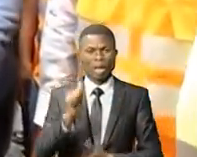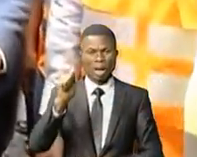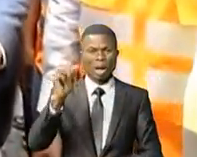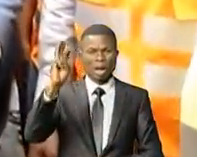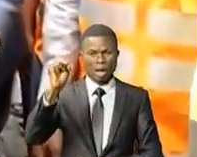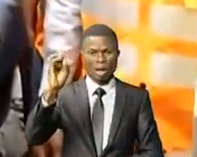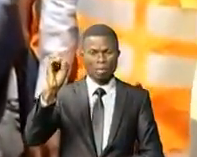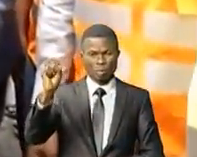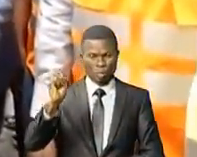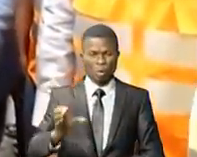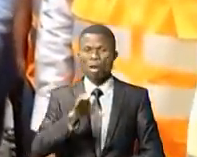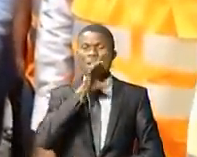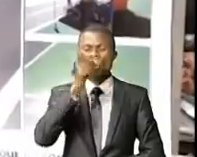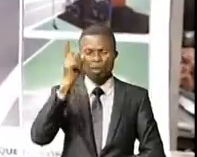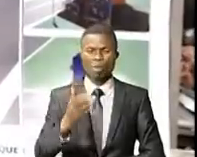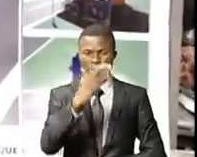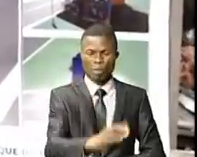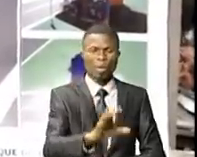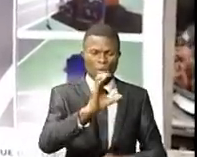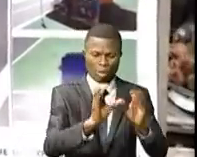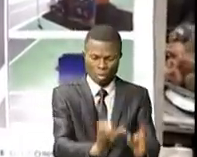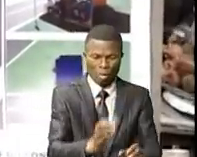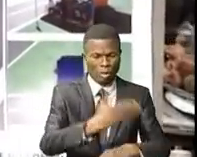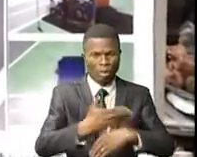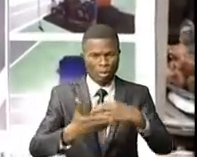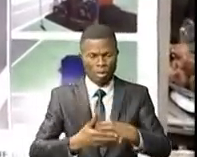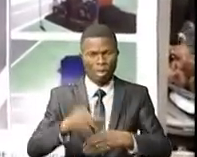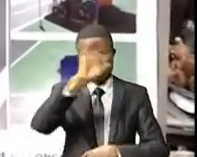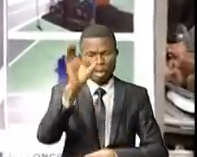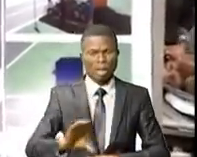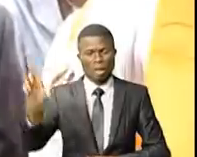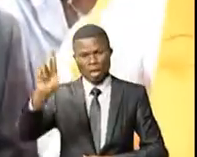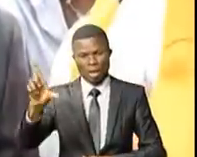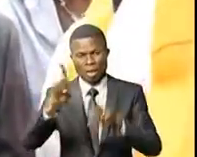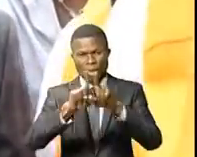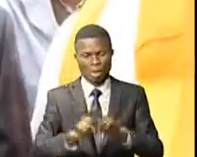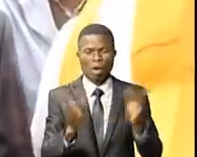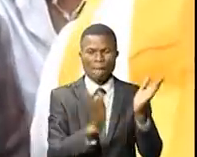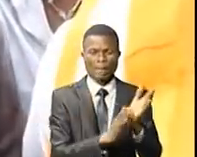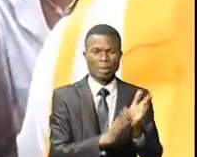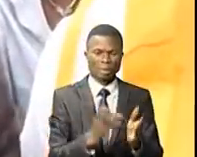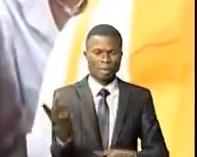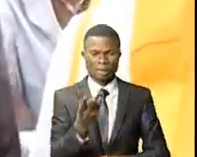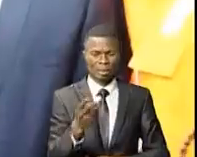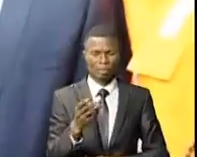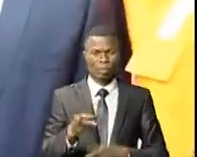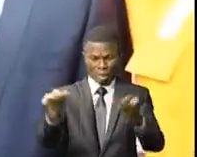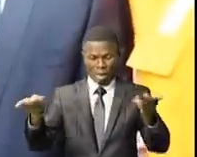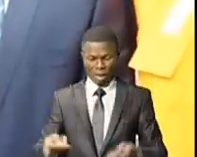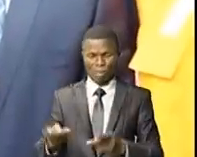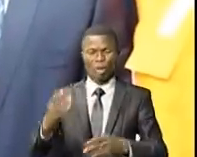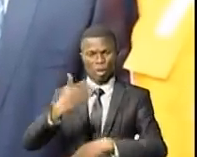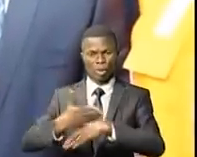a posé les premières pierres de construction de ces ouvrages dans les communes de Limété et de Bandalungwa. Ces parkings seront